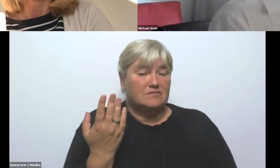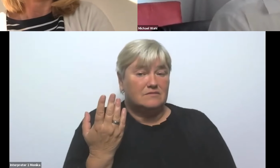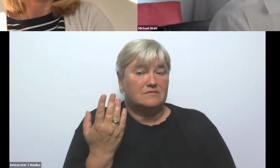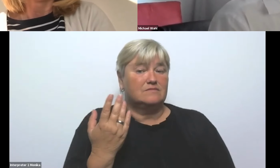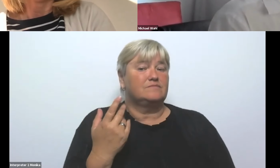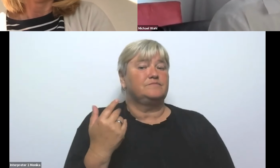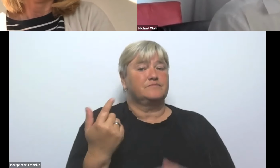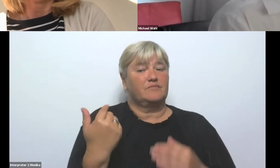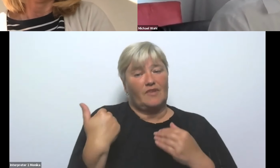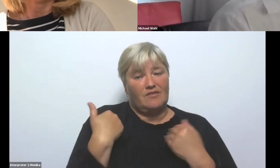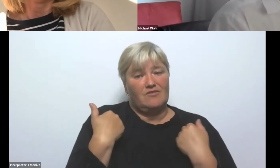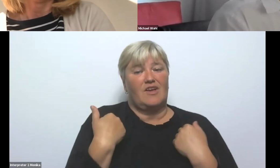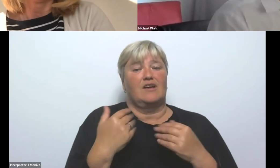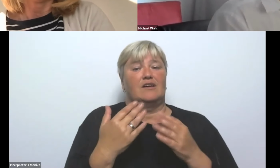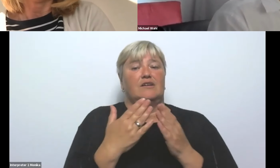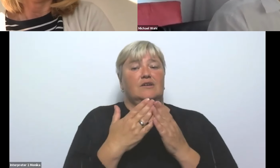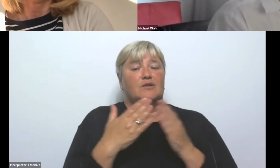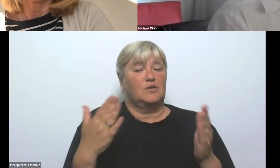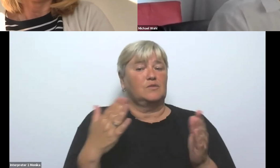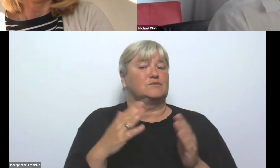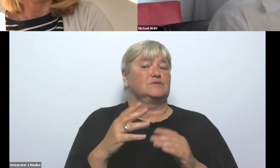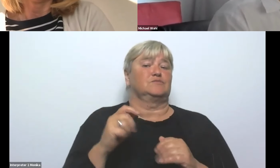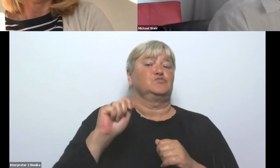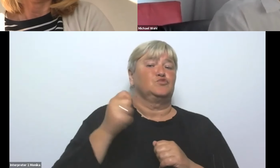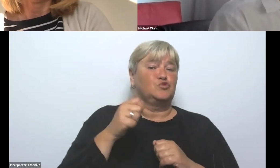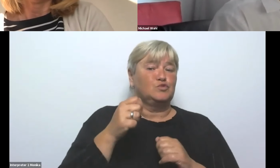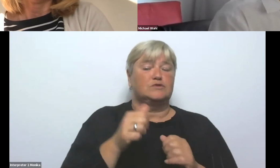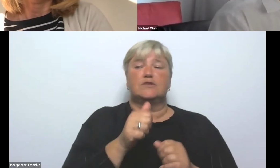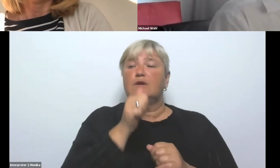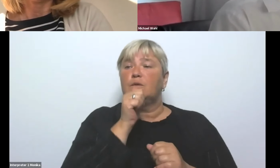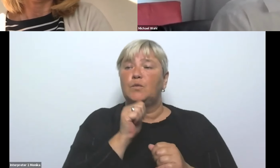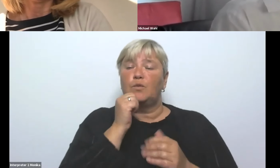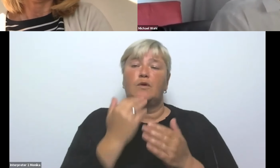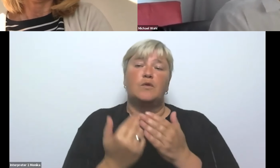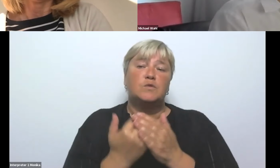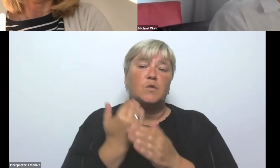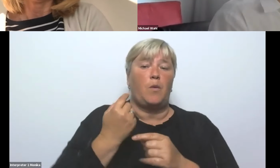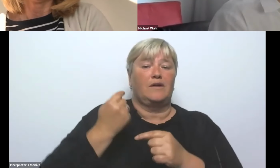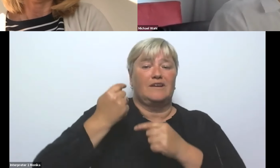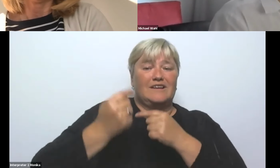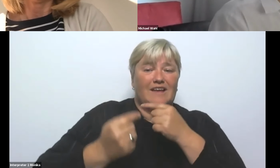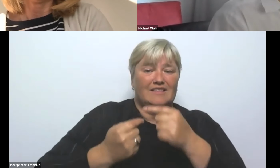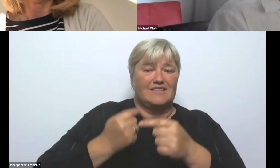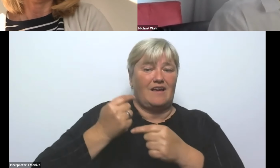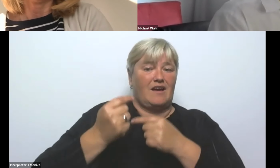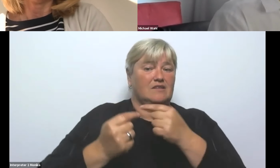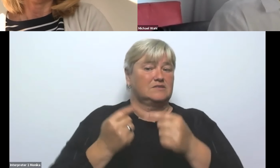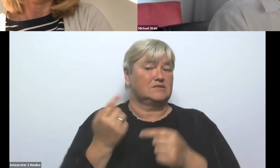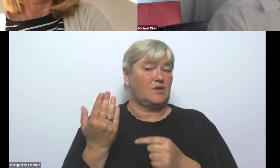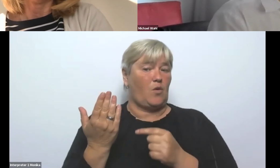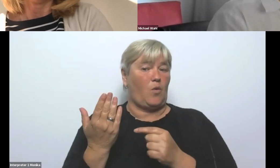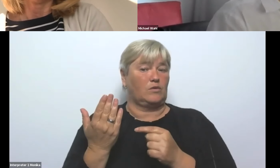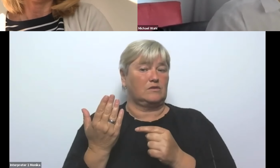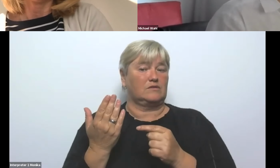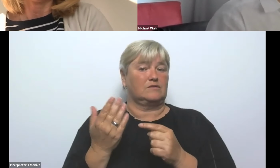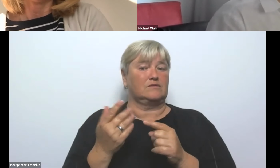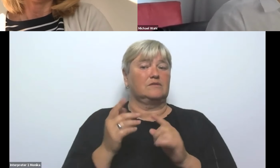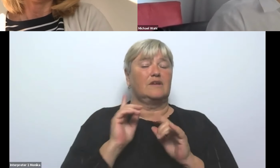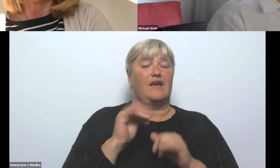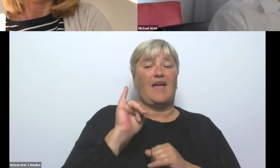natürlich ein Riesenschlüssel, um eben junge, neue Generationen, das haben auch zwei Teilnehmer nochmal gesagt, sowohl in der